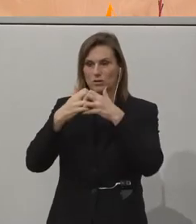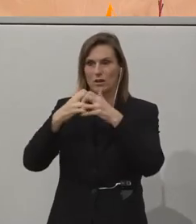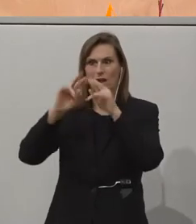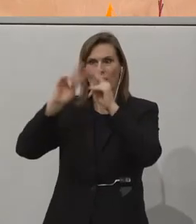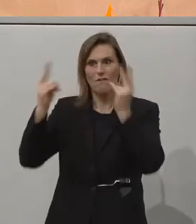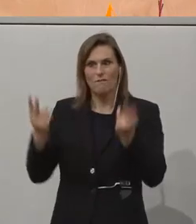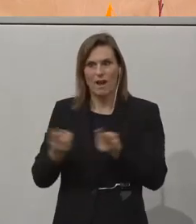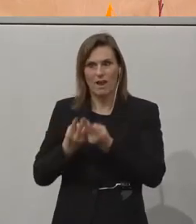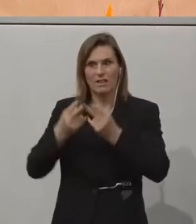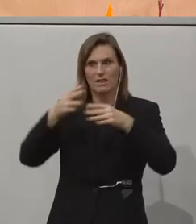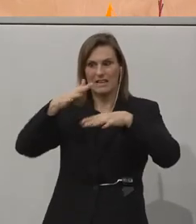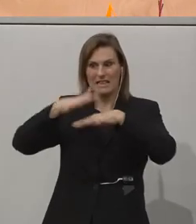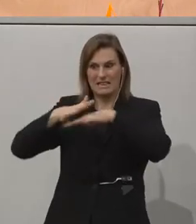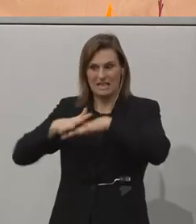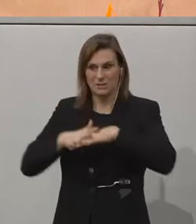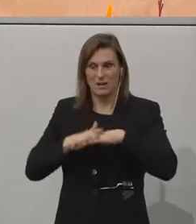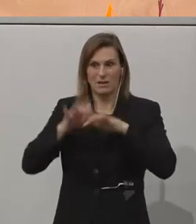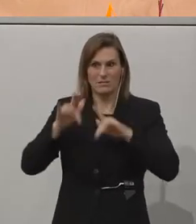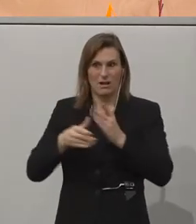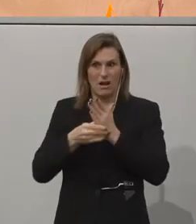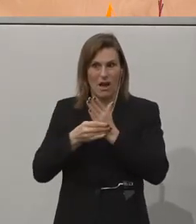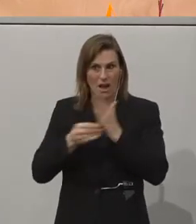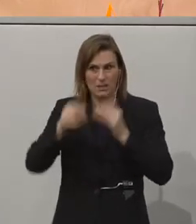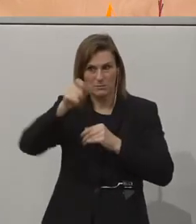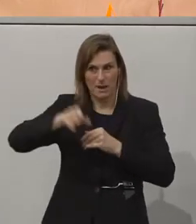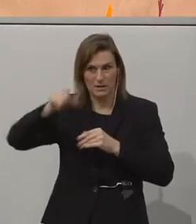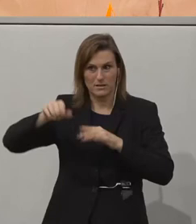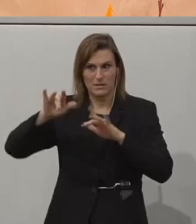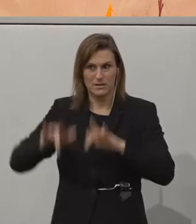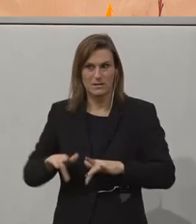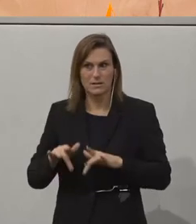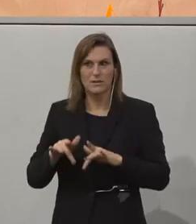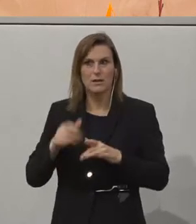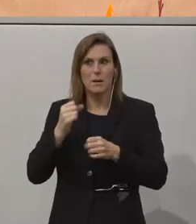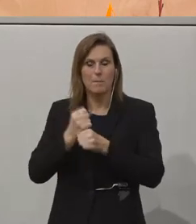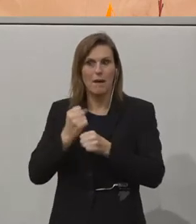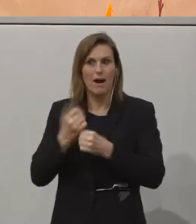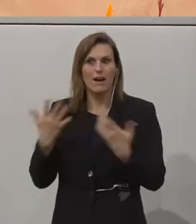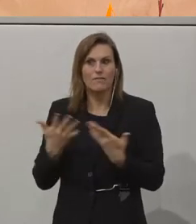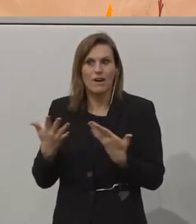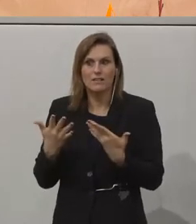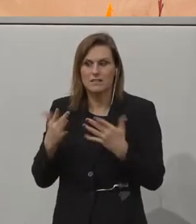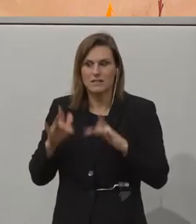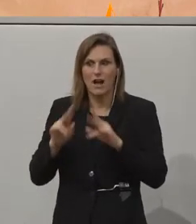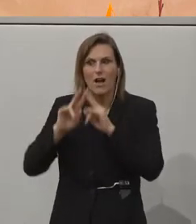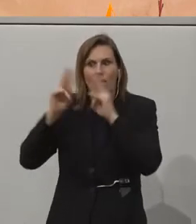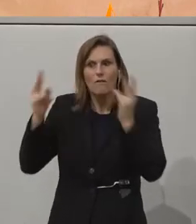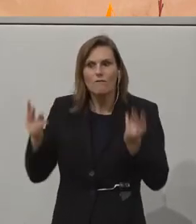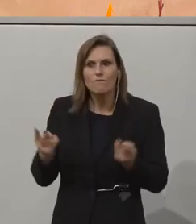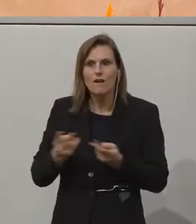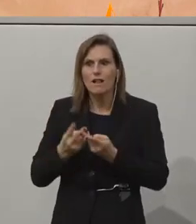Netzwerk von Expertinnen und Experten, die nichts anderes tun, als auf der ganzen Welt die